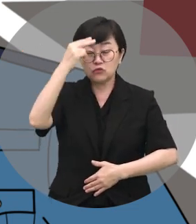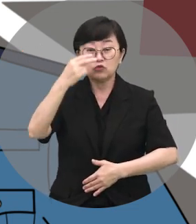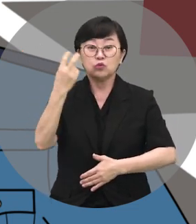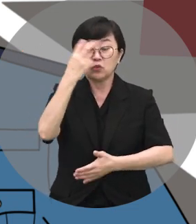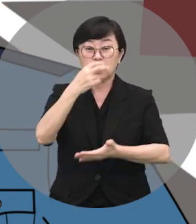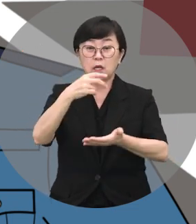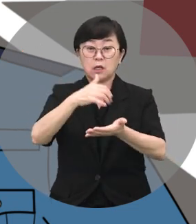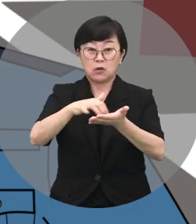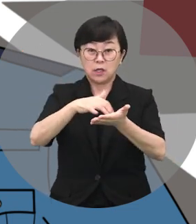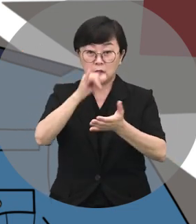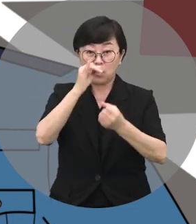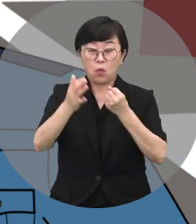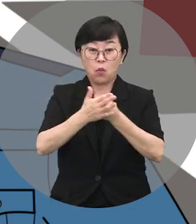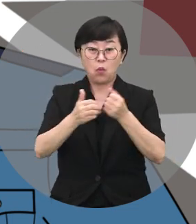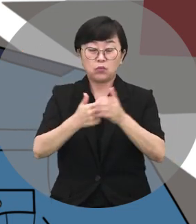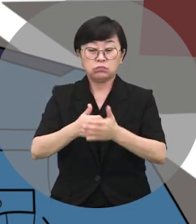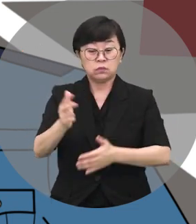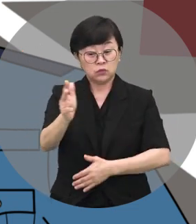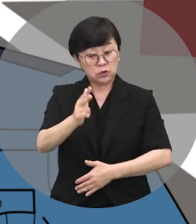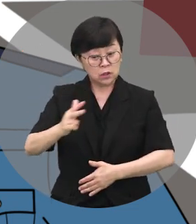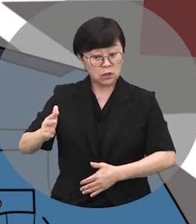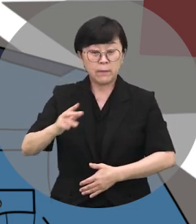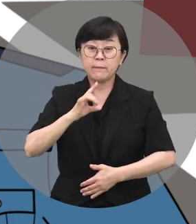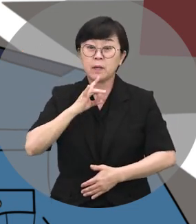요구했고 B씨는 주차장 내에서